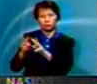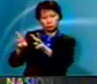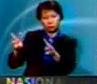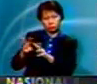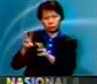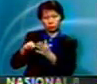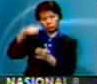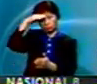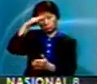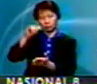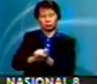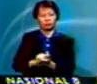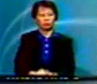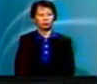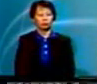itu.